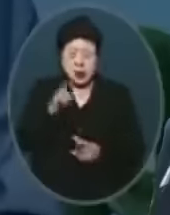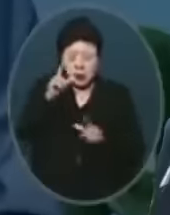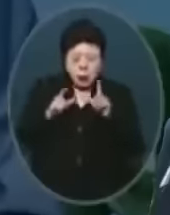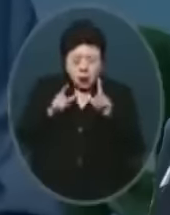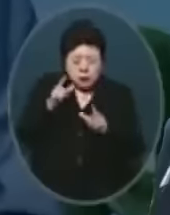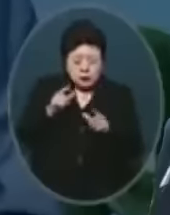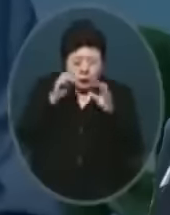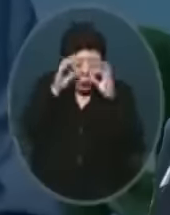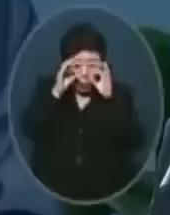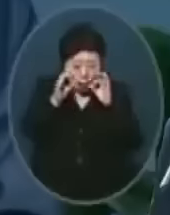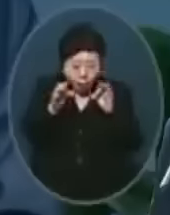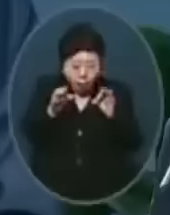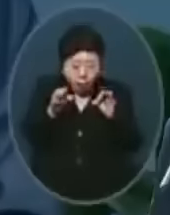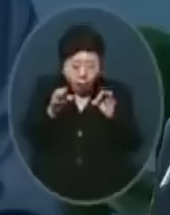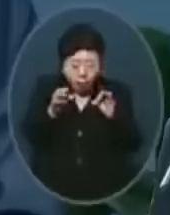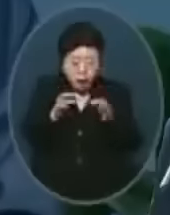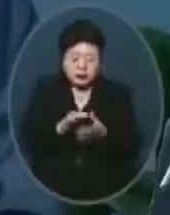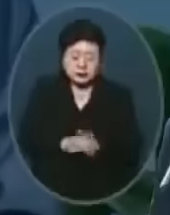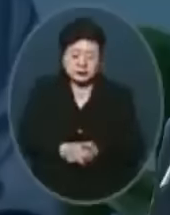모습을 보고